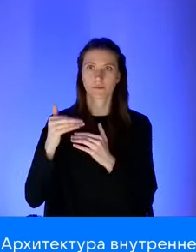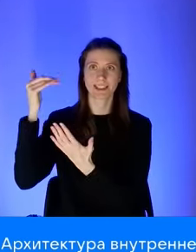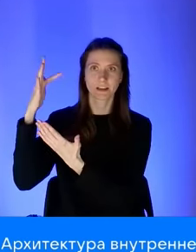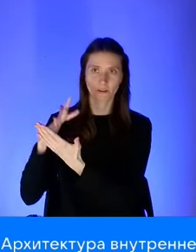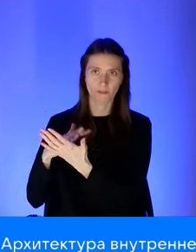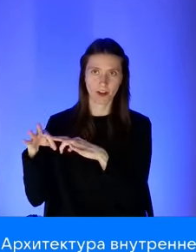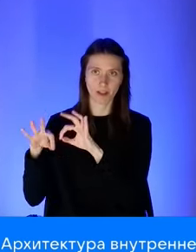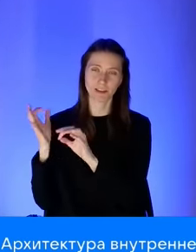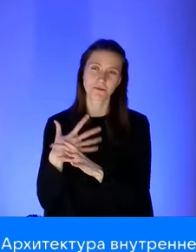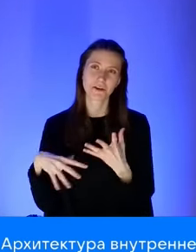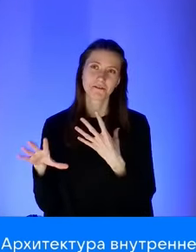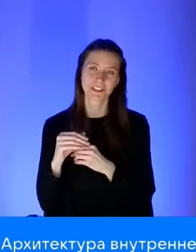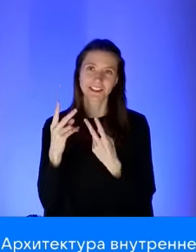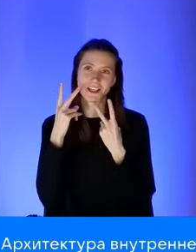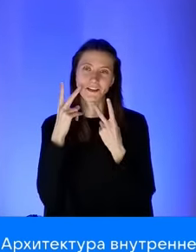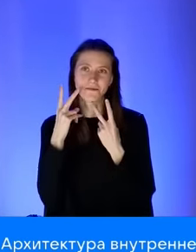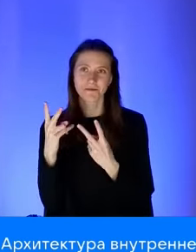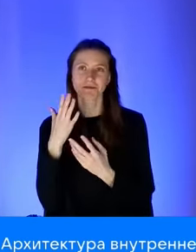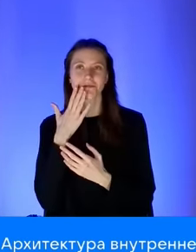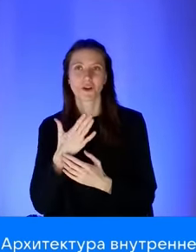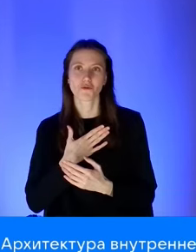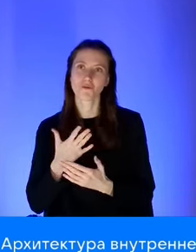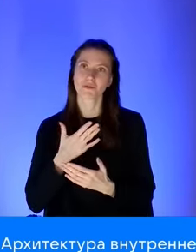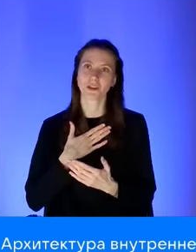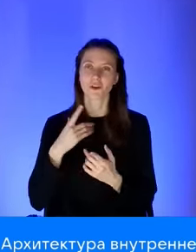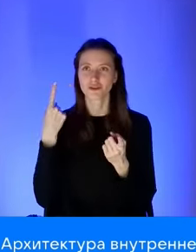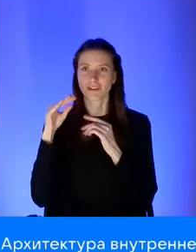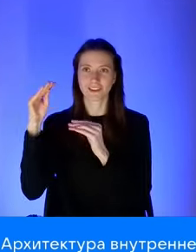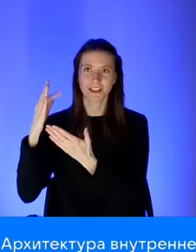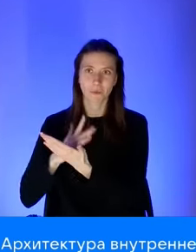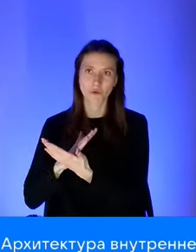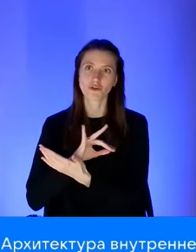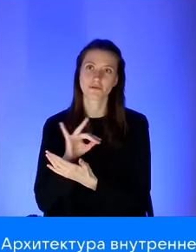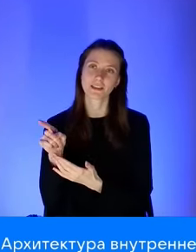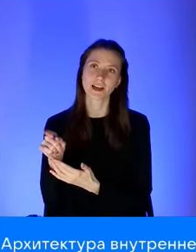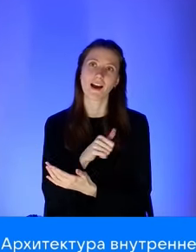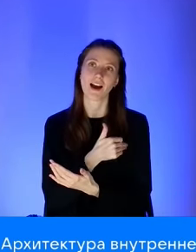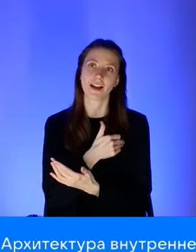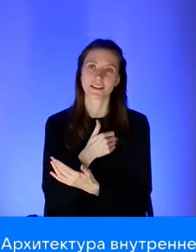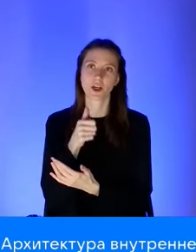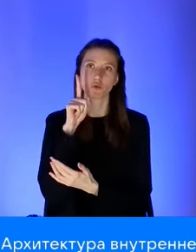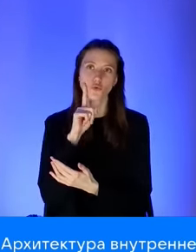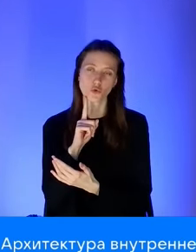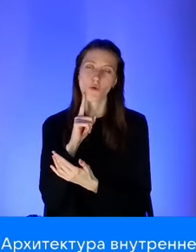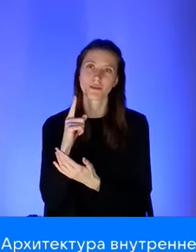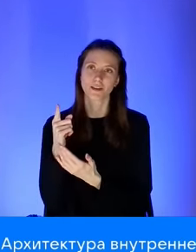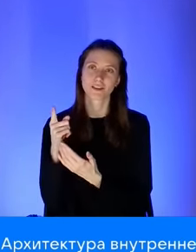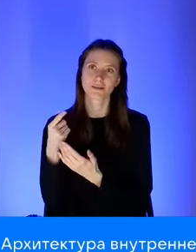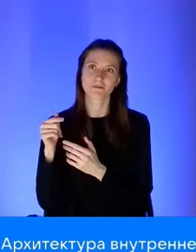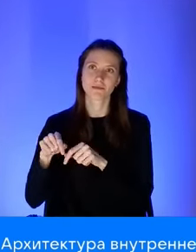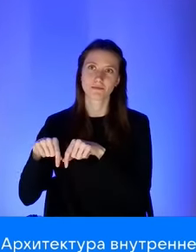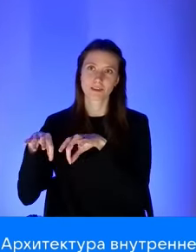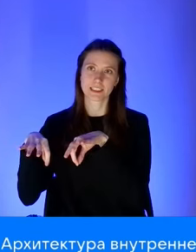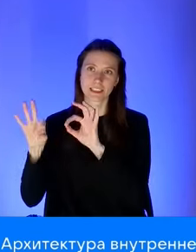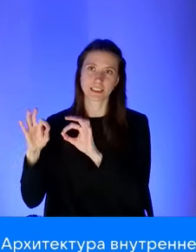все любим наших разработчиков они любят разрабатывать код и хотят удобно запускаться это два ран тайма То есть это кубернетес